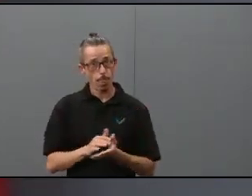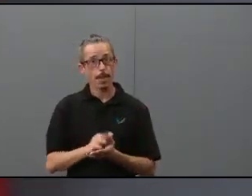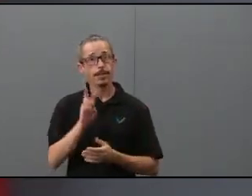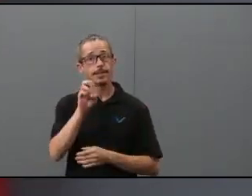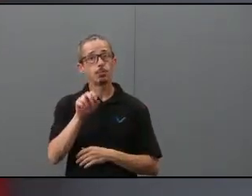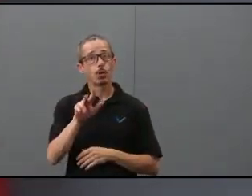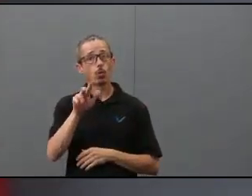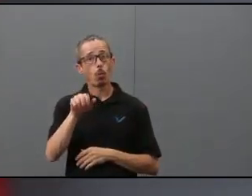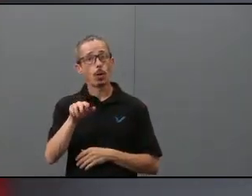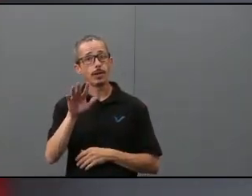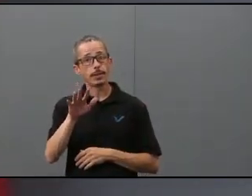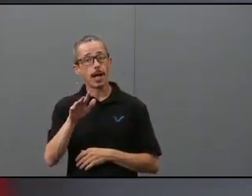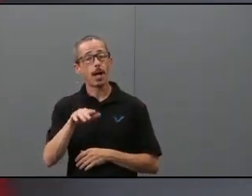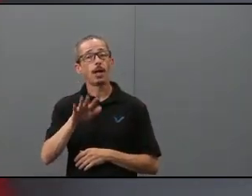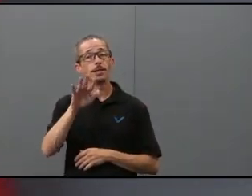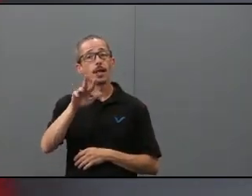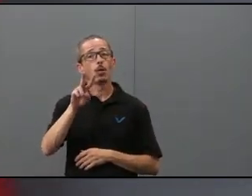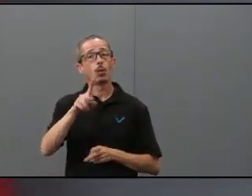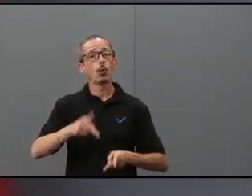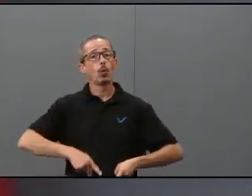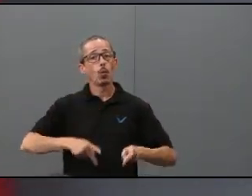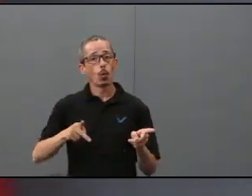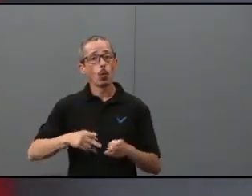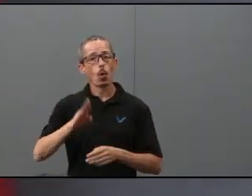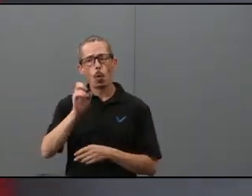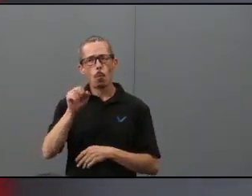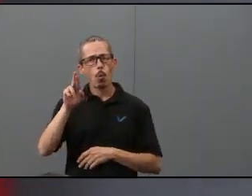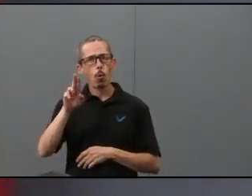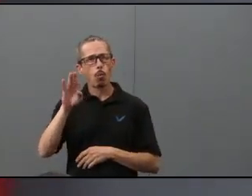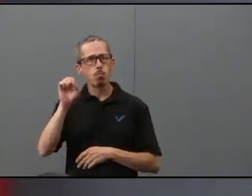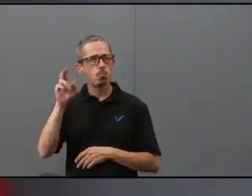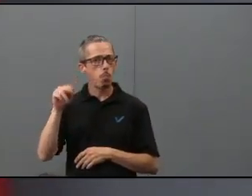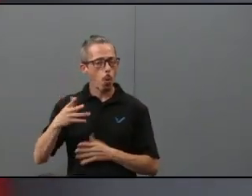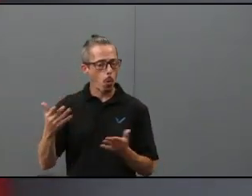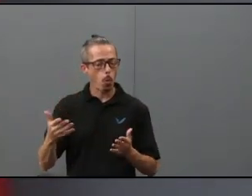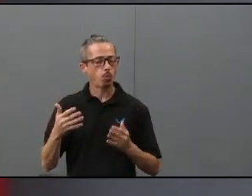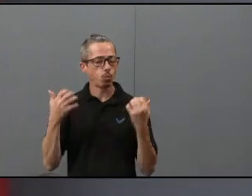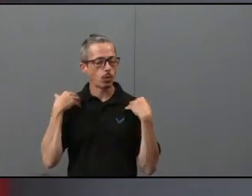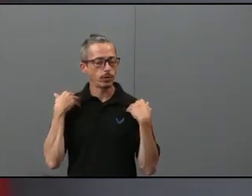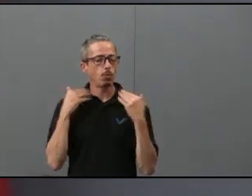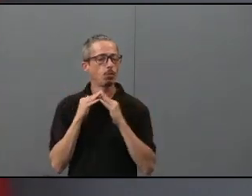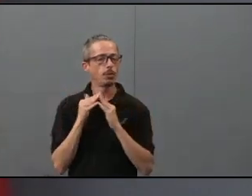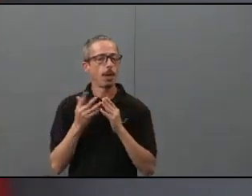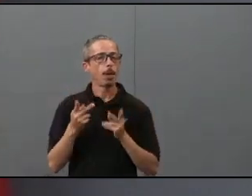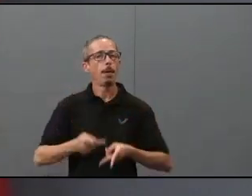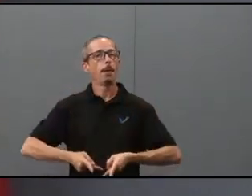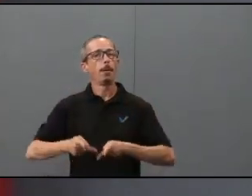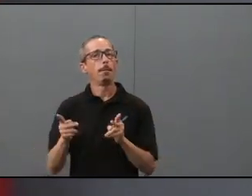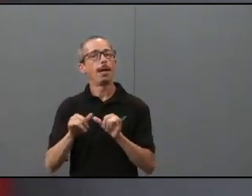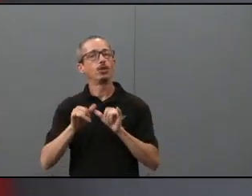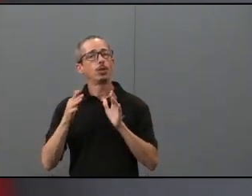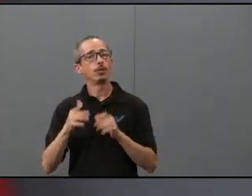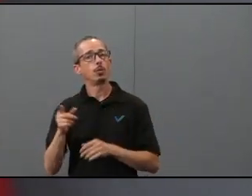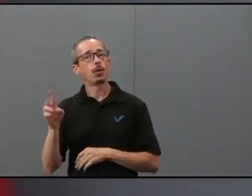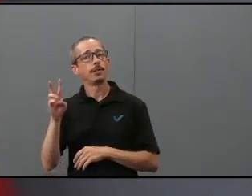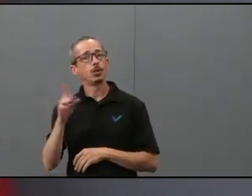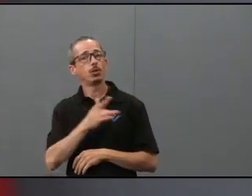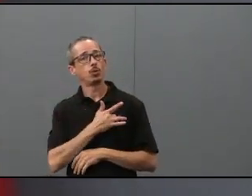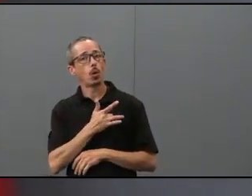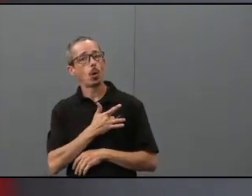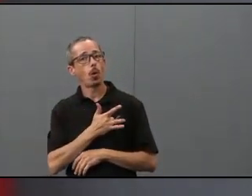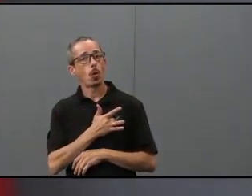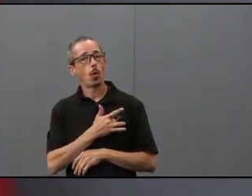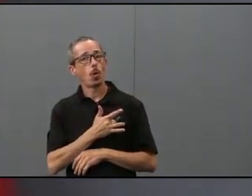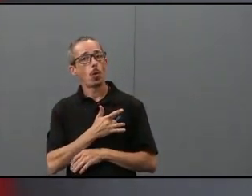6.3.5 au 52 rue Bourbon que le conseil municipal approuve les plans d'architecture du 6 juin